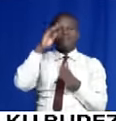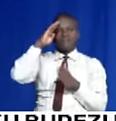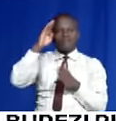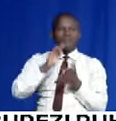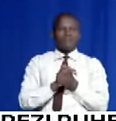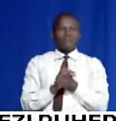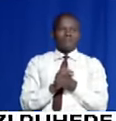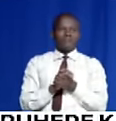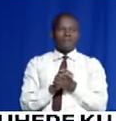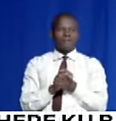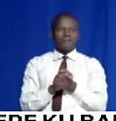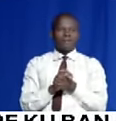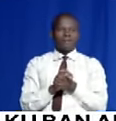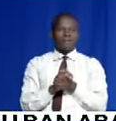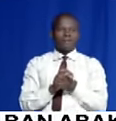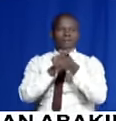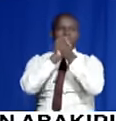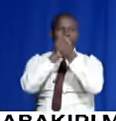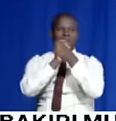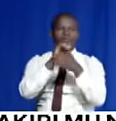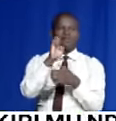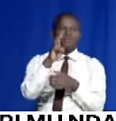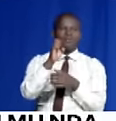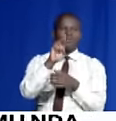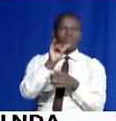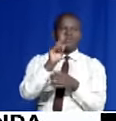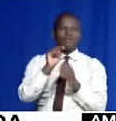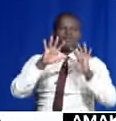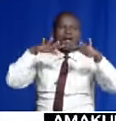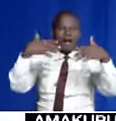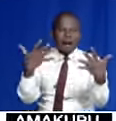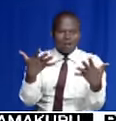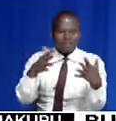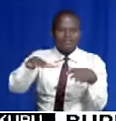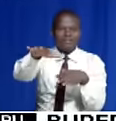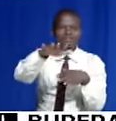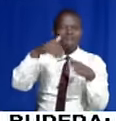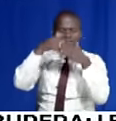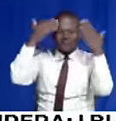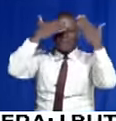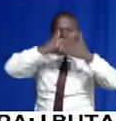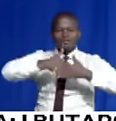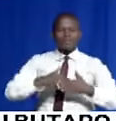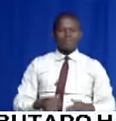neza wiriwe neza Evelyn byifashe bite se kuri uyu mugoroba